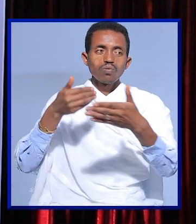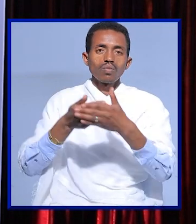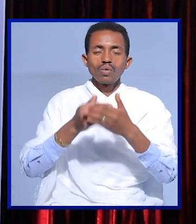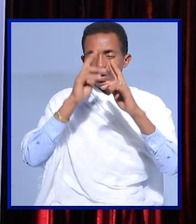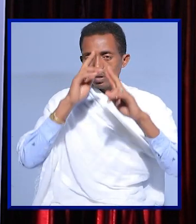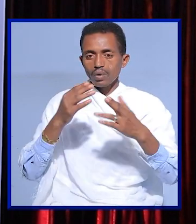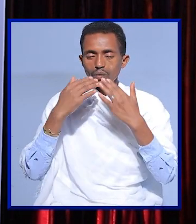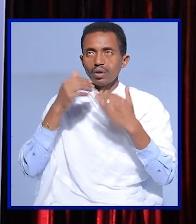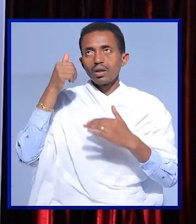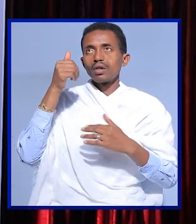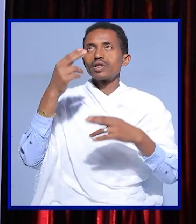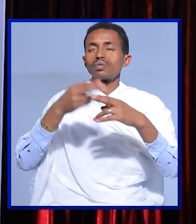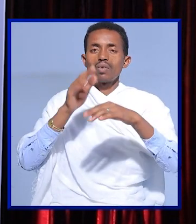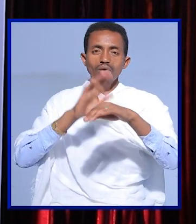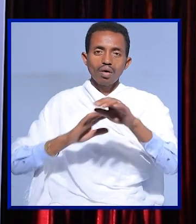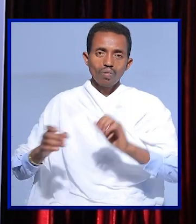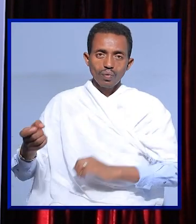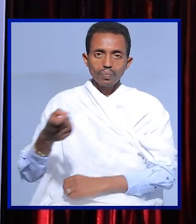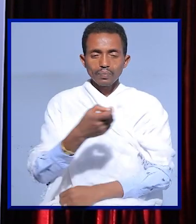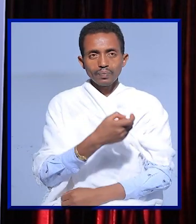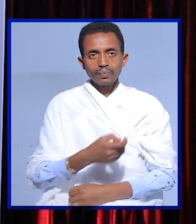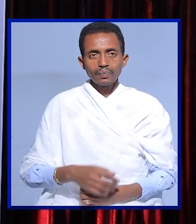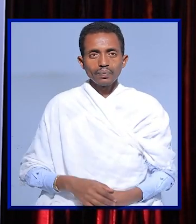ክብር ምስጋና ለስም አጠራሩ ይሁንና